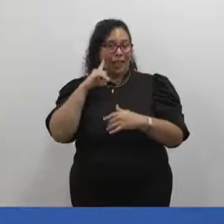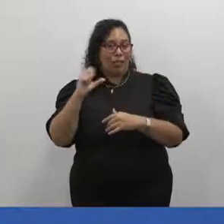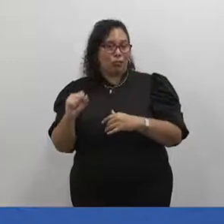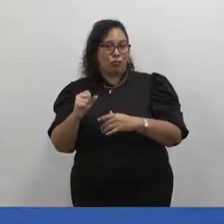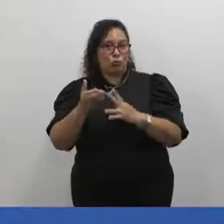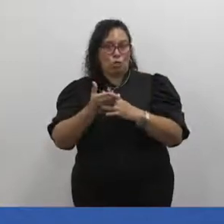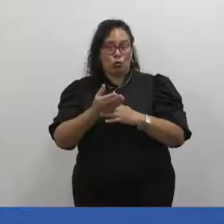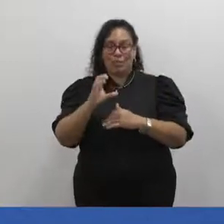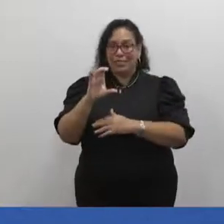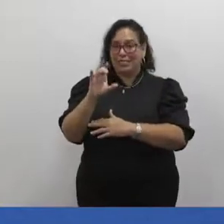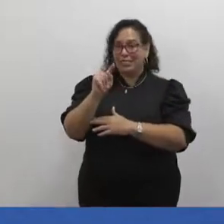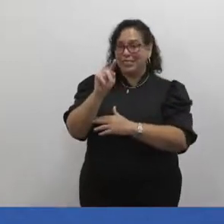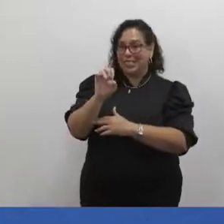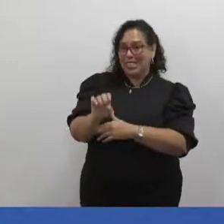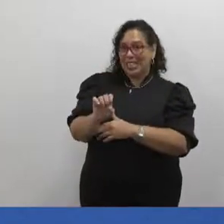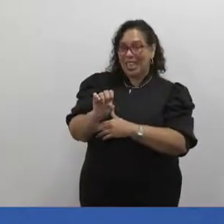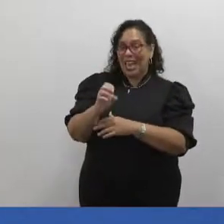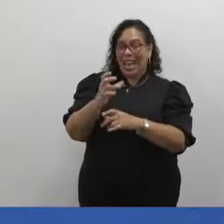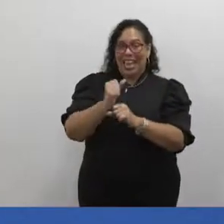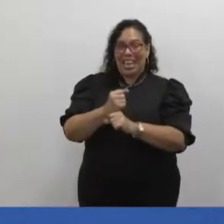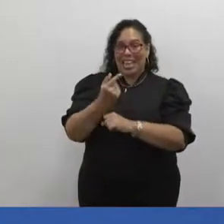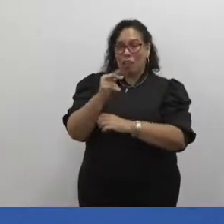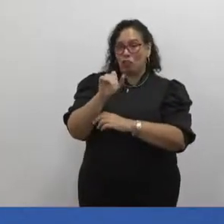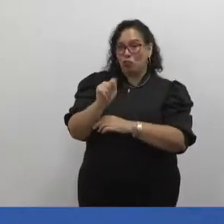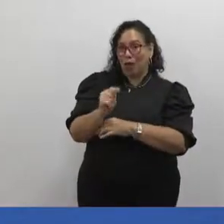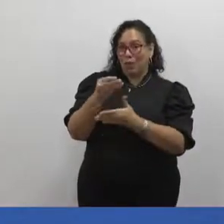dương ai đưa ra chế độ